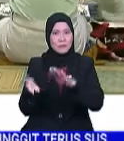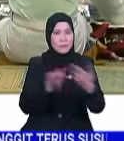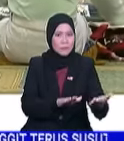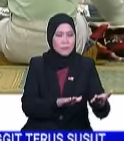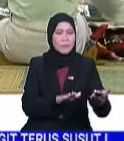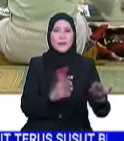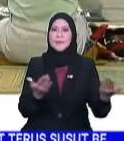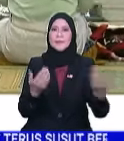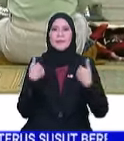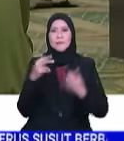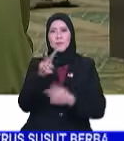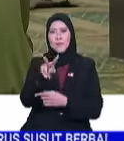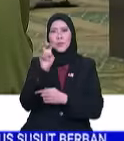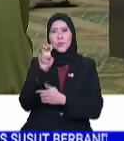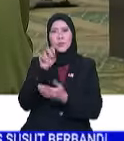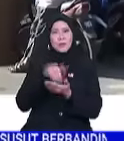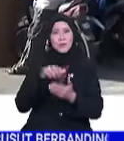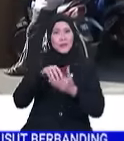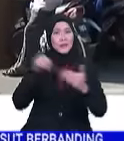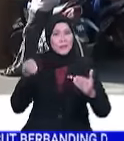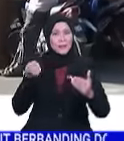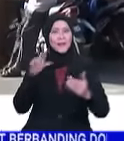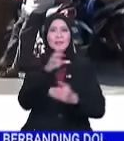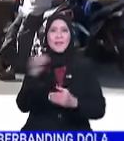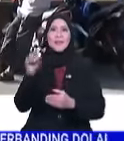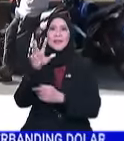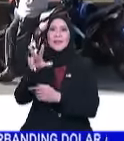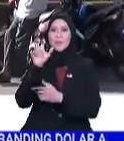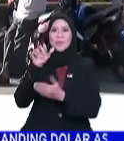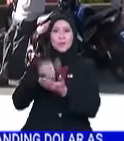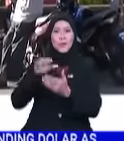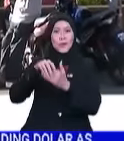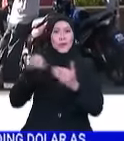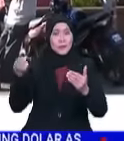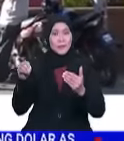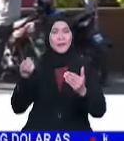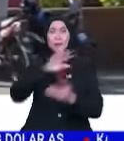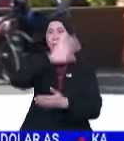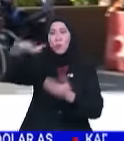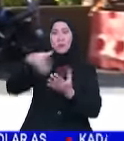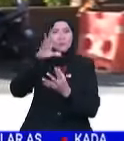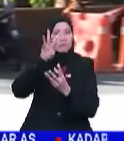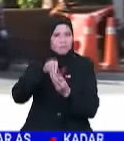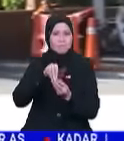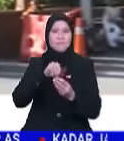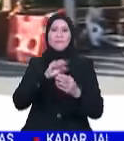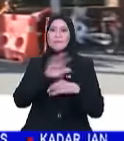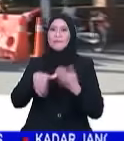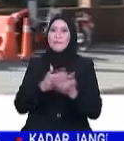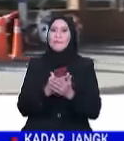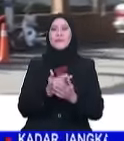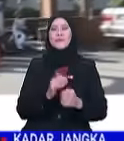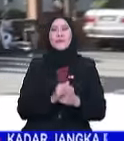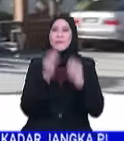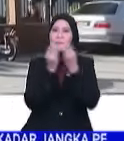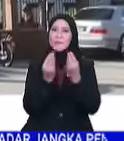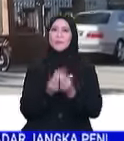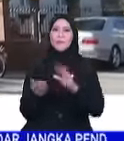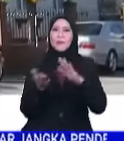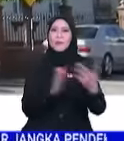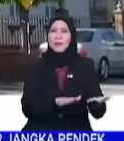adalah antara RM200,000 dan RM300,000 secara keseluruhannya berdasarkan bilangan kes kematian